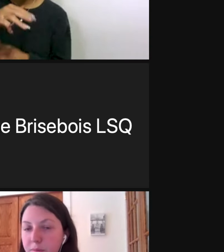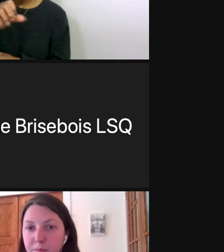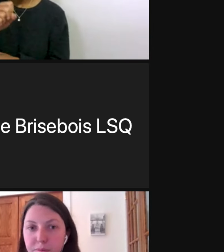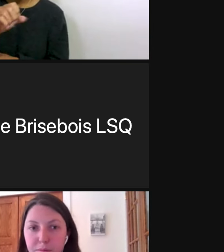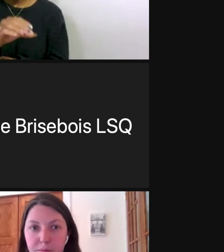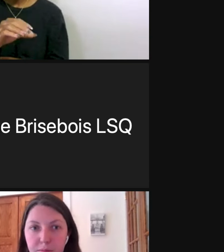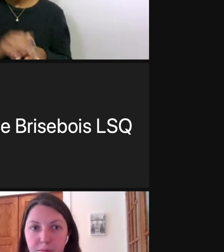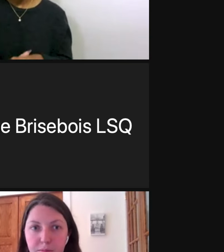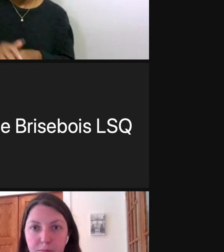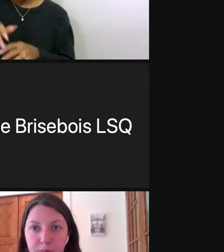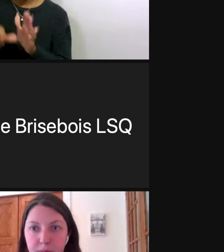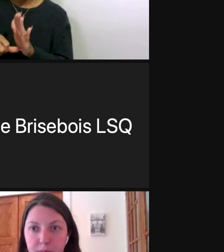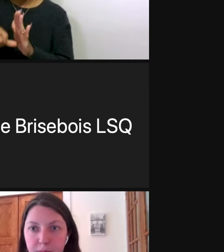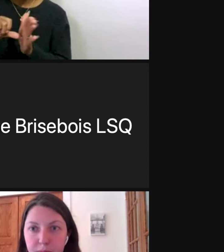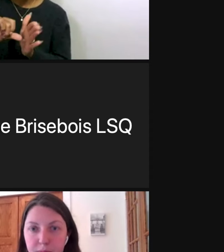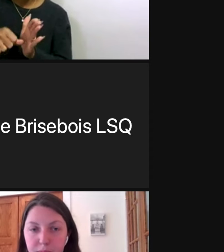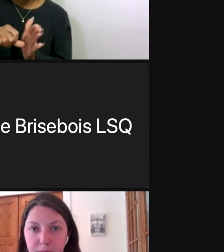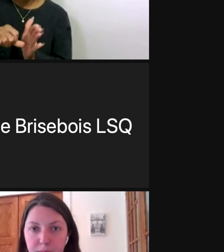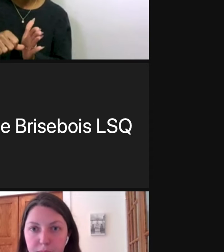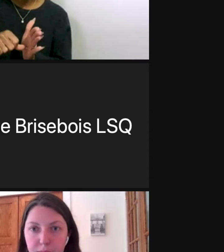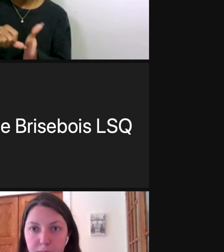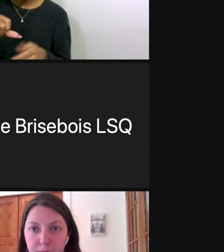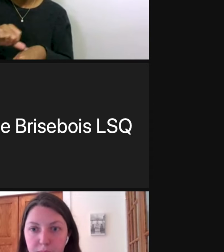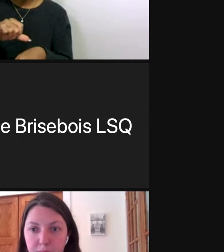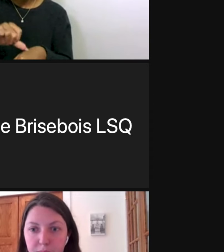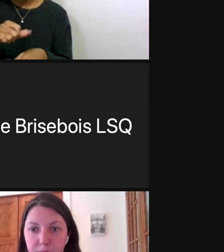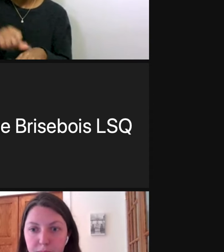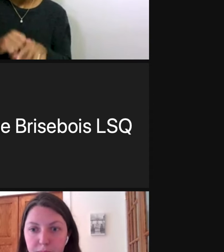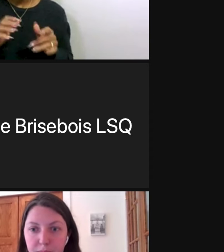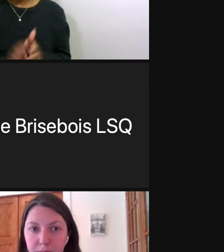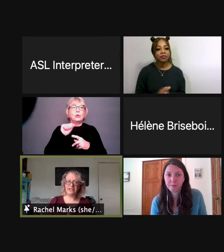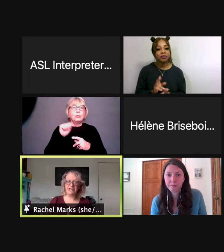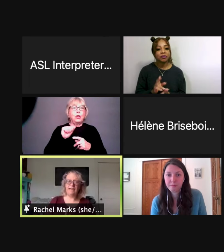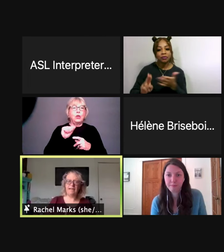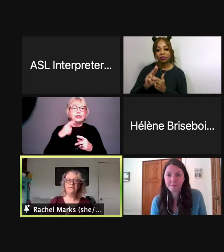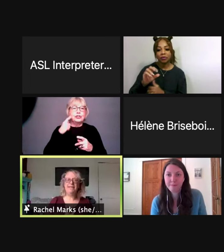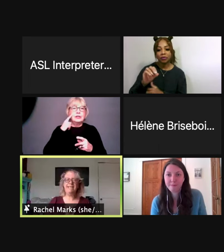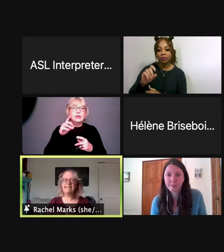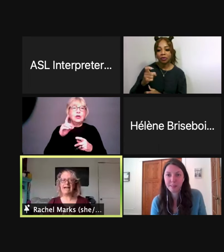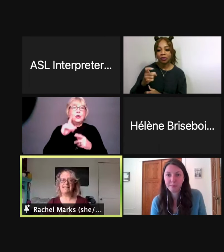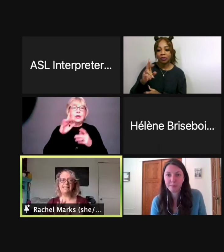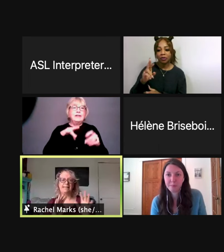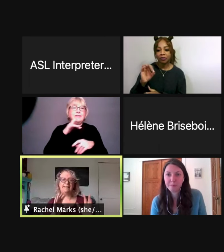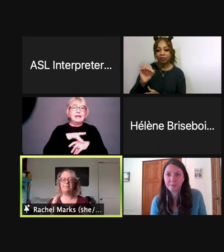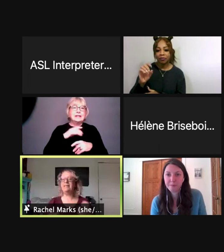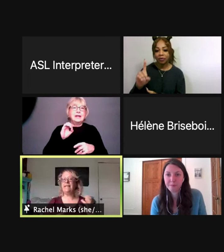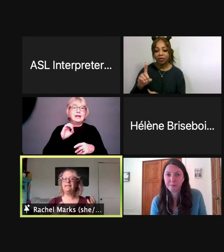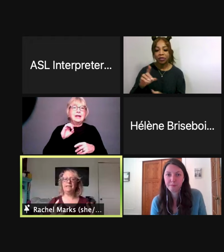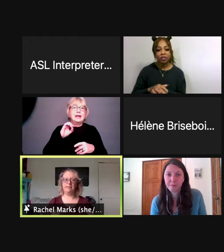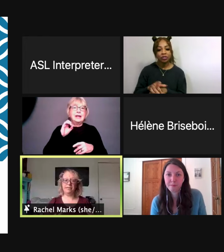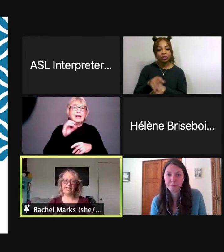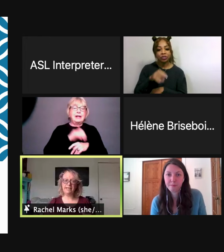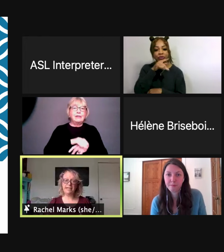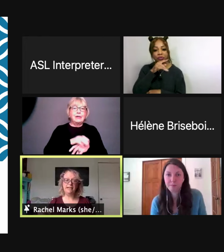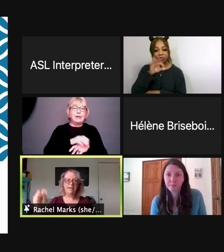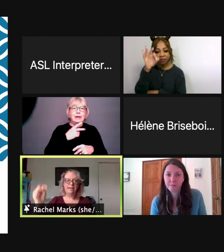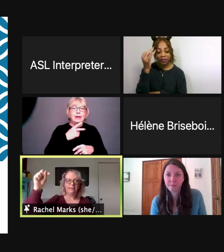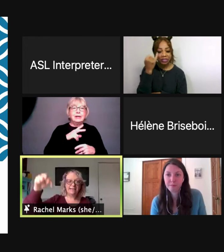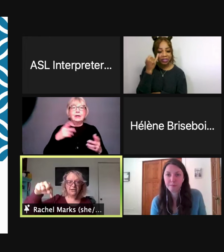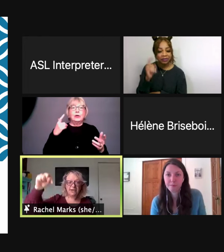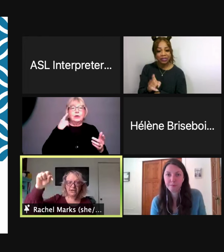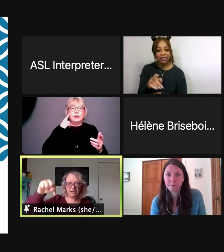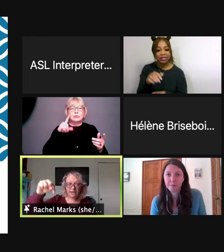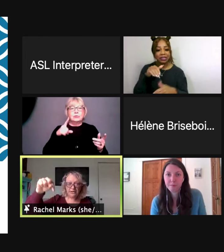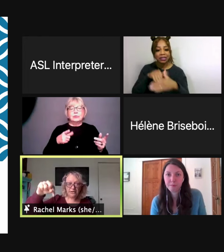Elle est titulaire d'une maîtrise en anthropologie de l'Université de Oxford. Donc, elle va faire sa présentation en français. Donc,